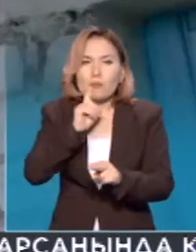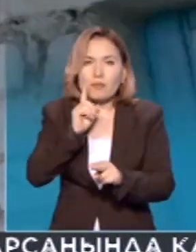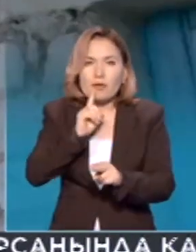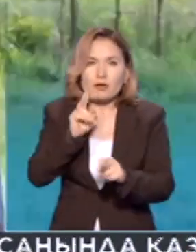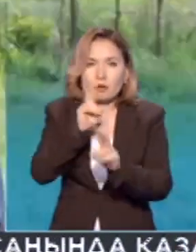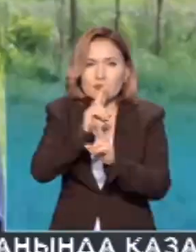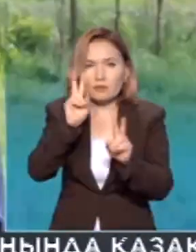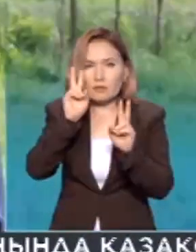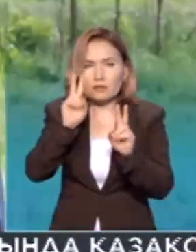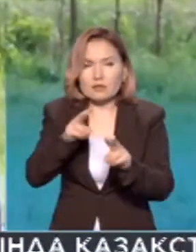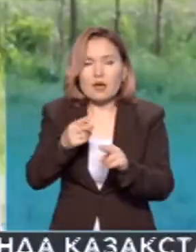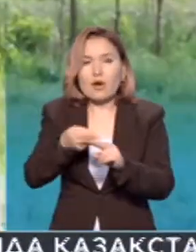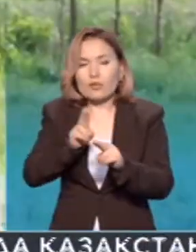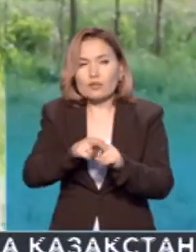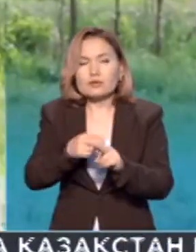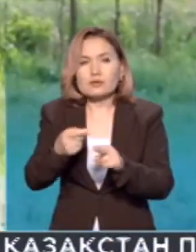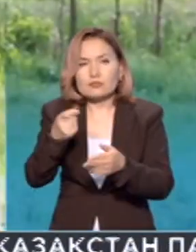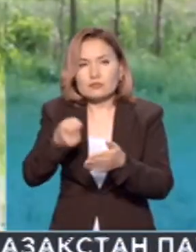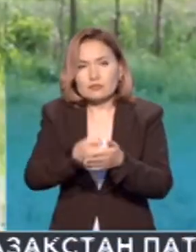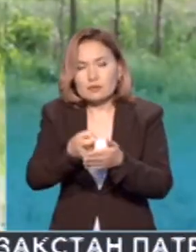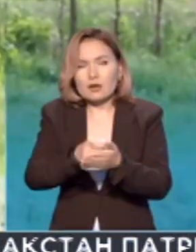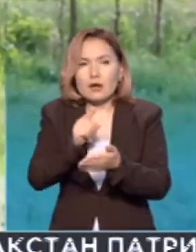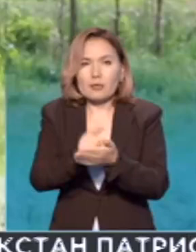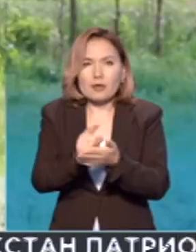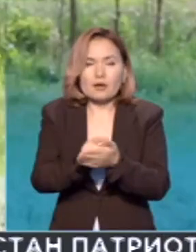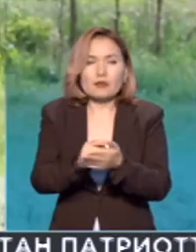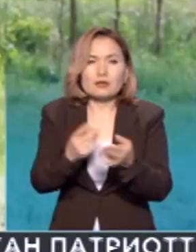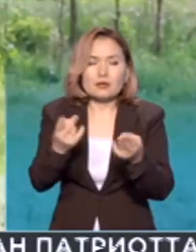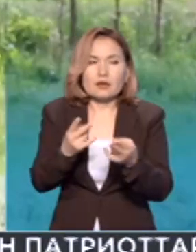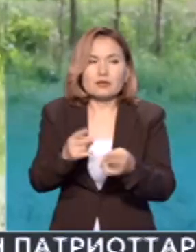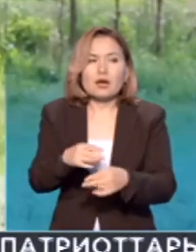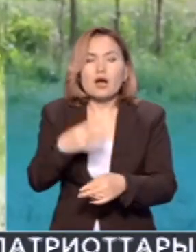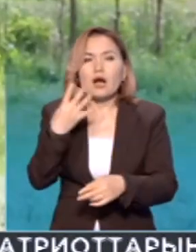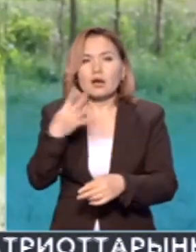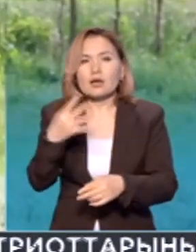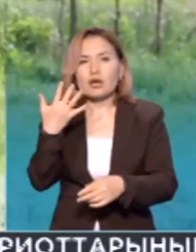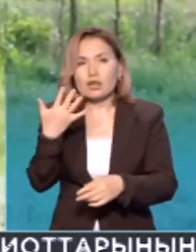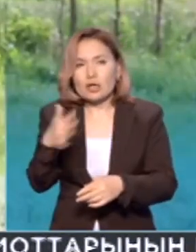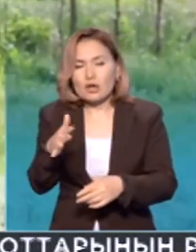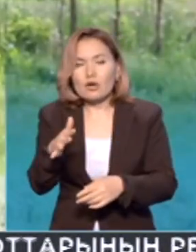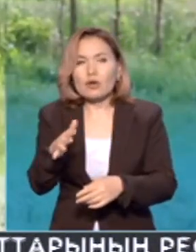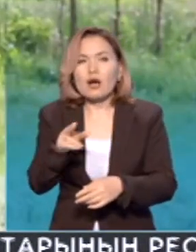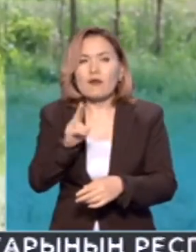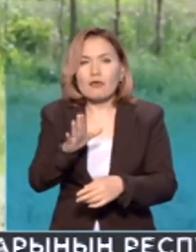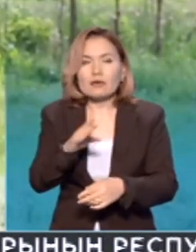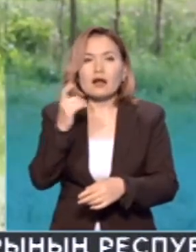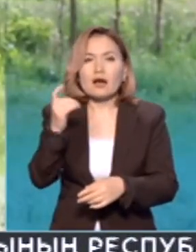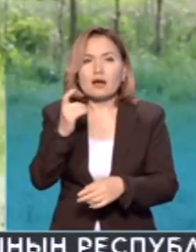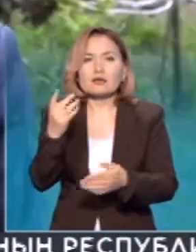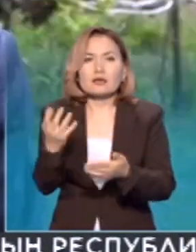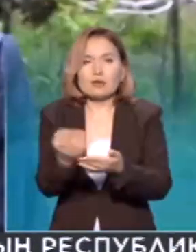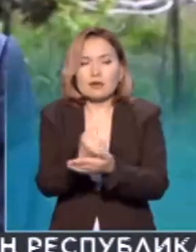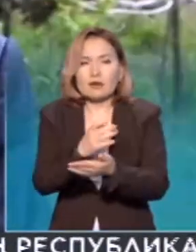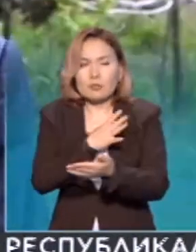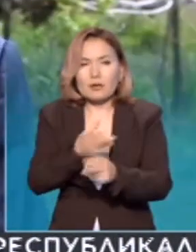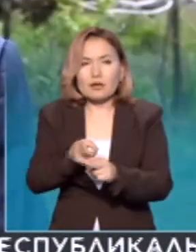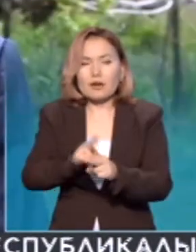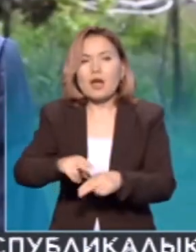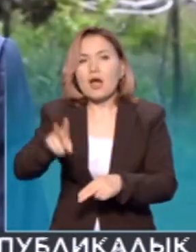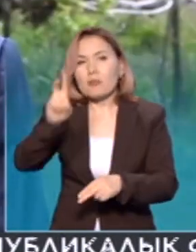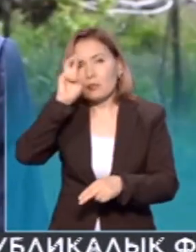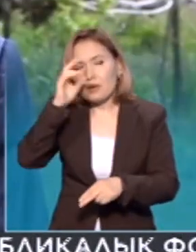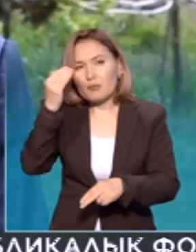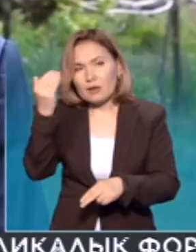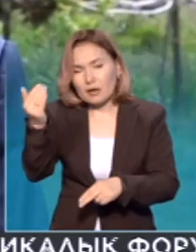уақытты қажет етеді. 186 пәтердің бір 40-50 пәтері анықталып отыр қазіргі таңда. Иесіз қалған. Мемлекеттік